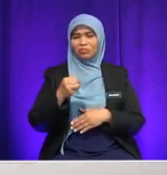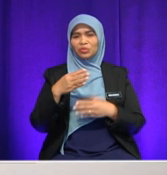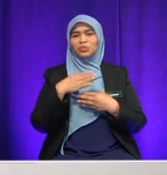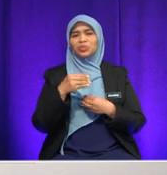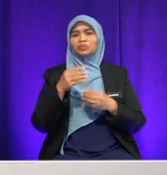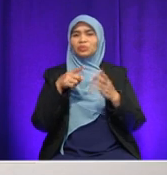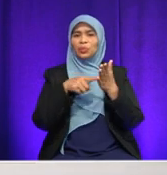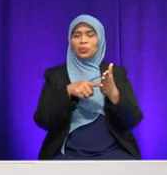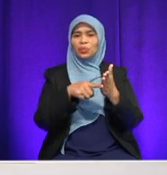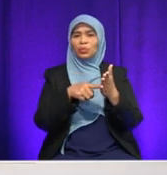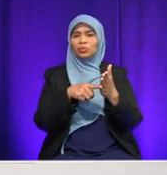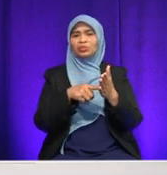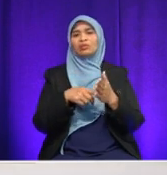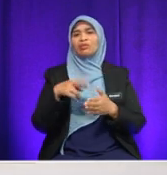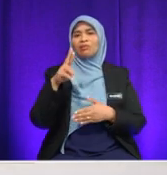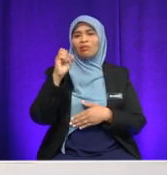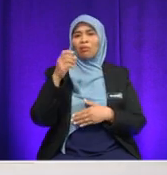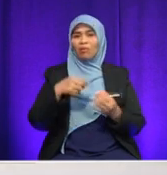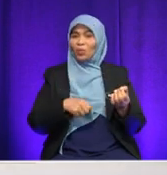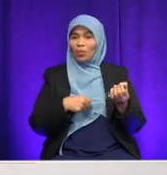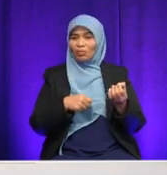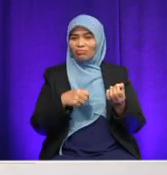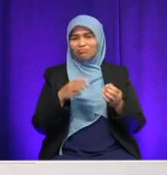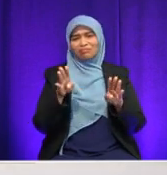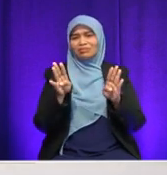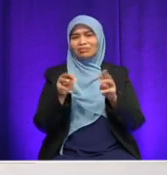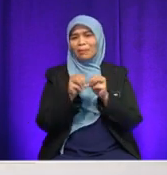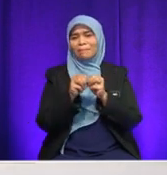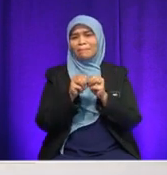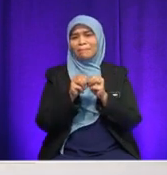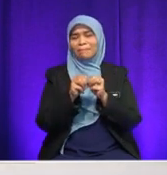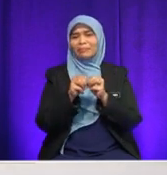imej rocknya yang ala-ala barat tu. Padahal secara